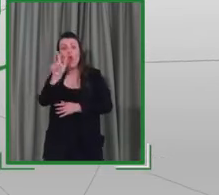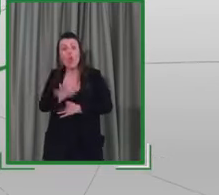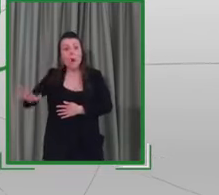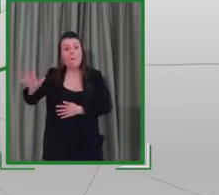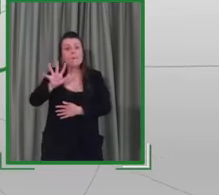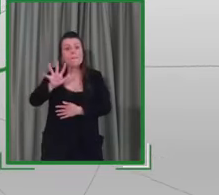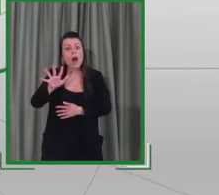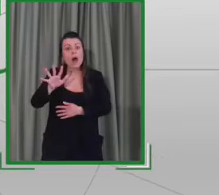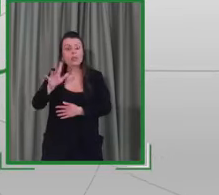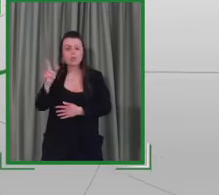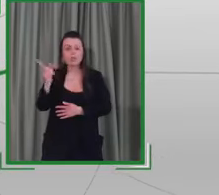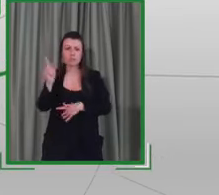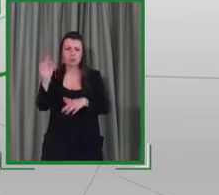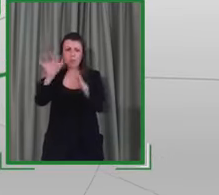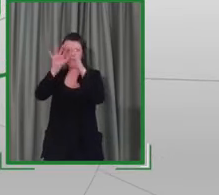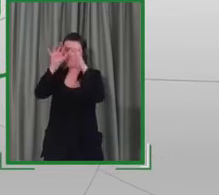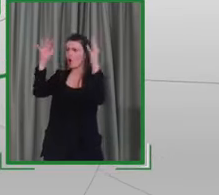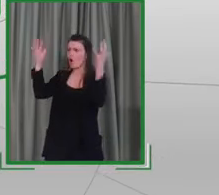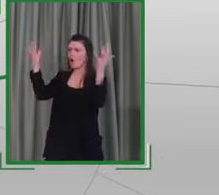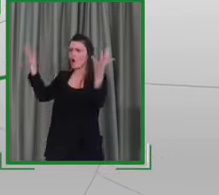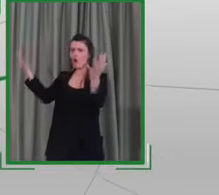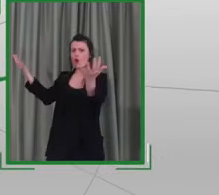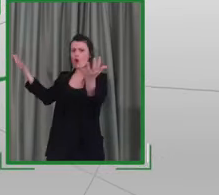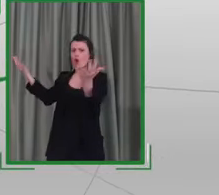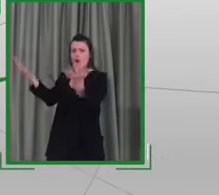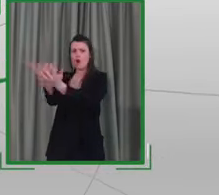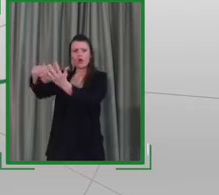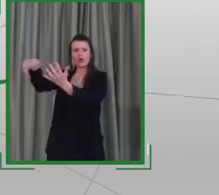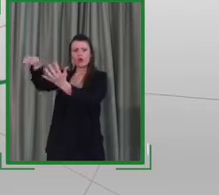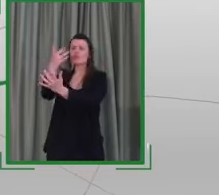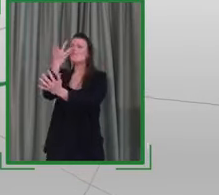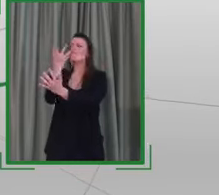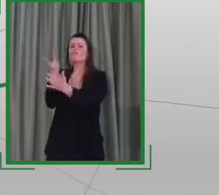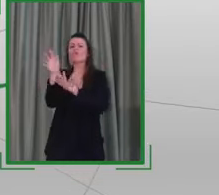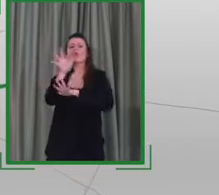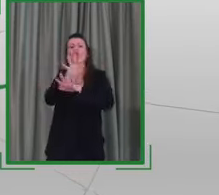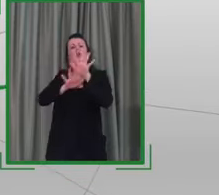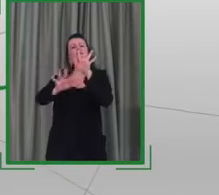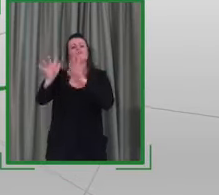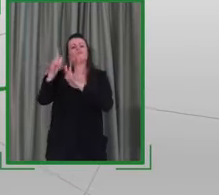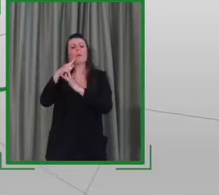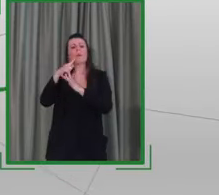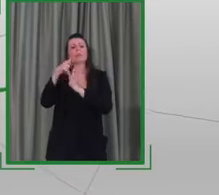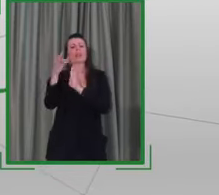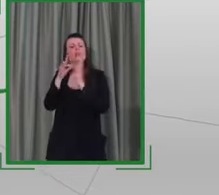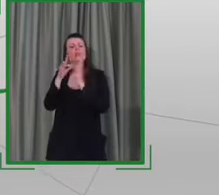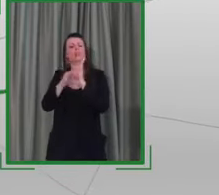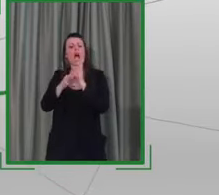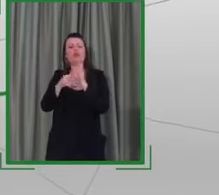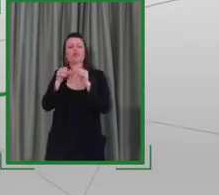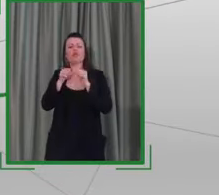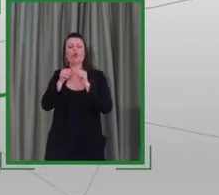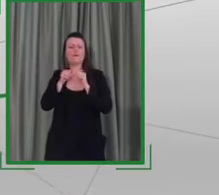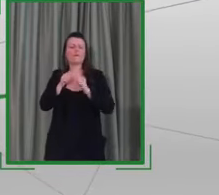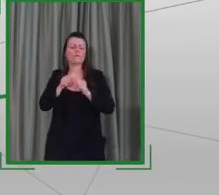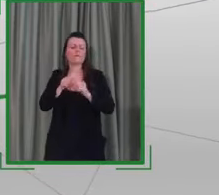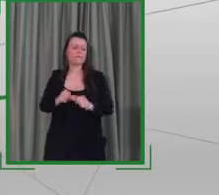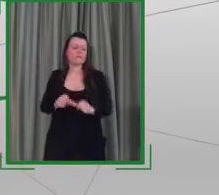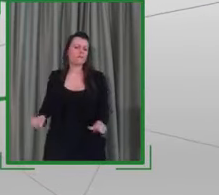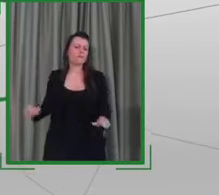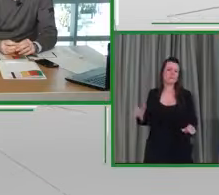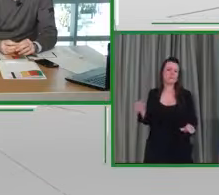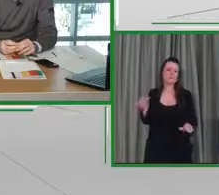che noi oggi non possiamo dare come ha detto bene giulio a causa del numero dei reagenti limitato oggi non riusciamo a